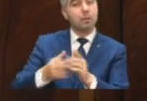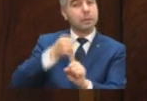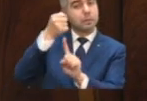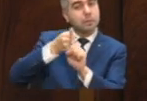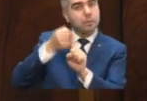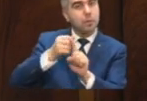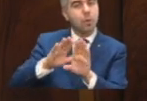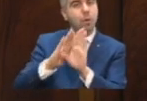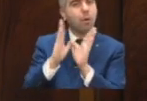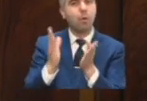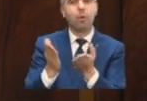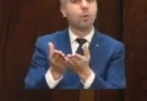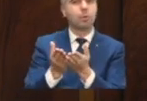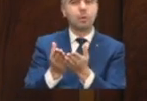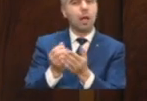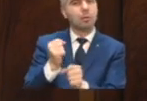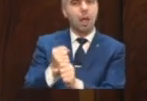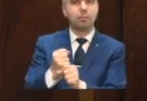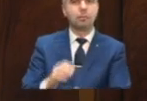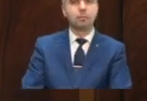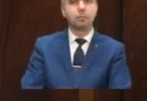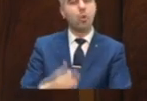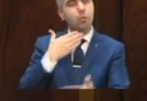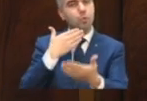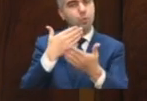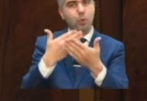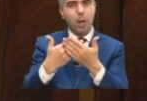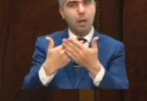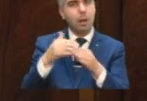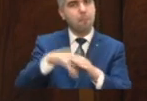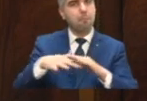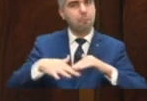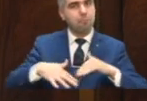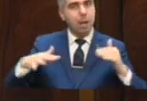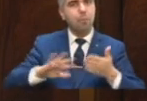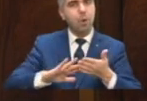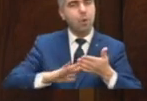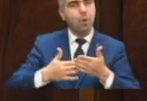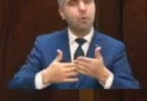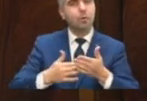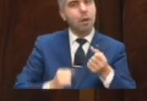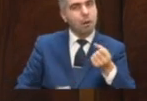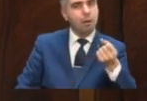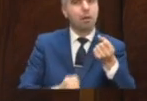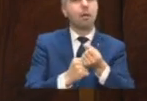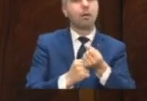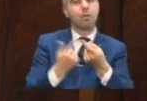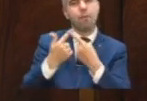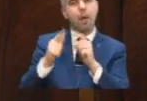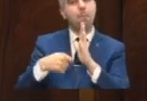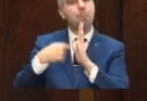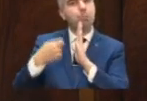ديال جميع الاطراف. وكنشكركم كبرلمانيين لان عاونتونا دوزنا عده مشاريع